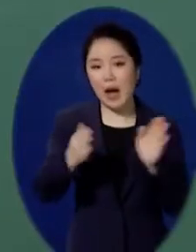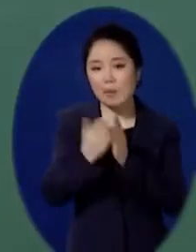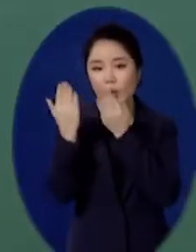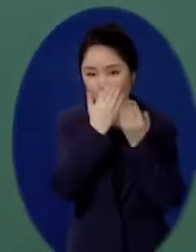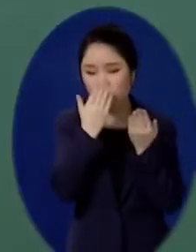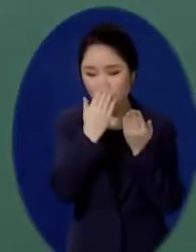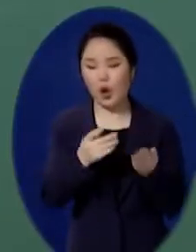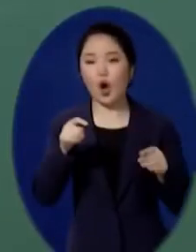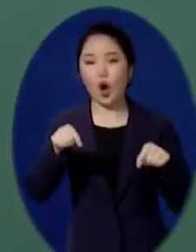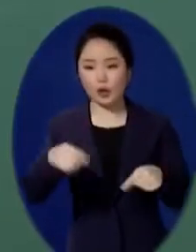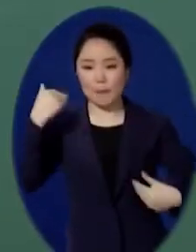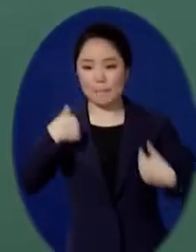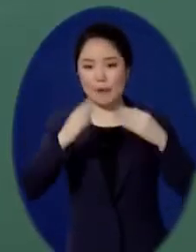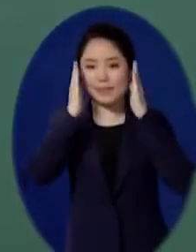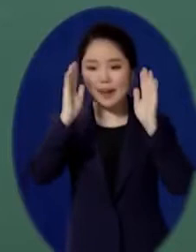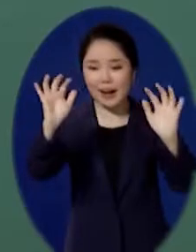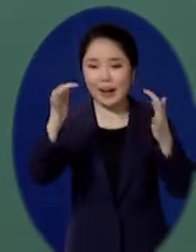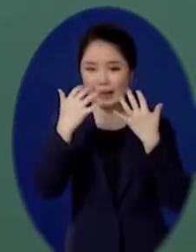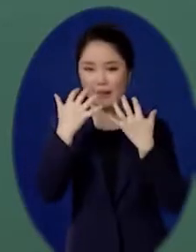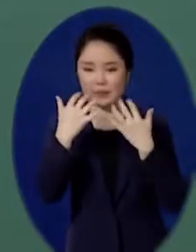хүүхдүүдээ багш руугаа анхаарат.